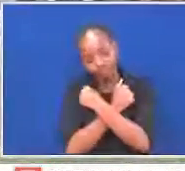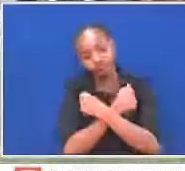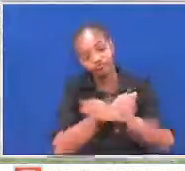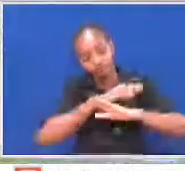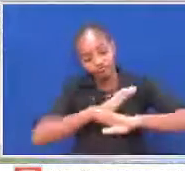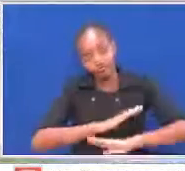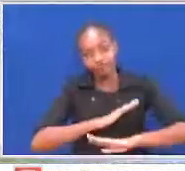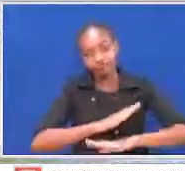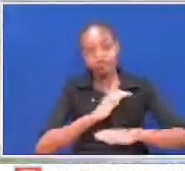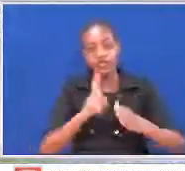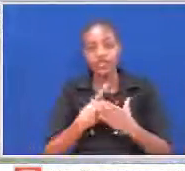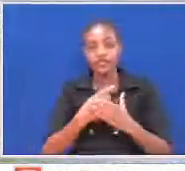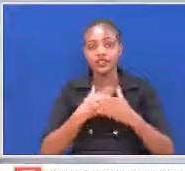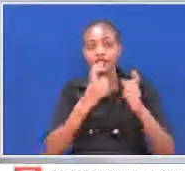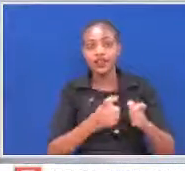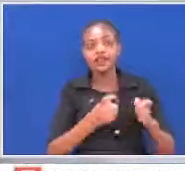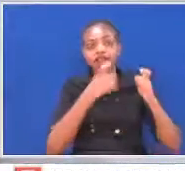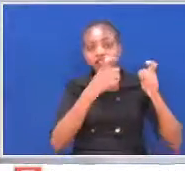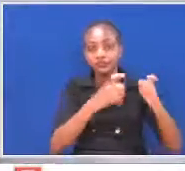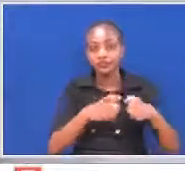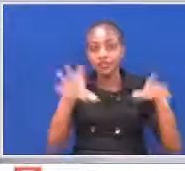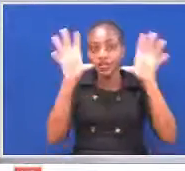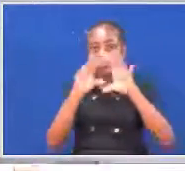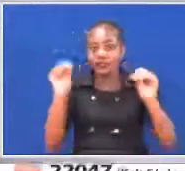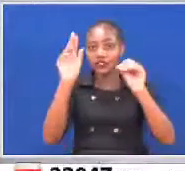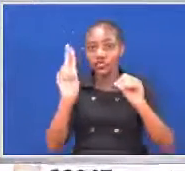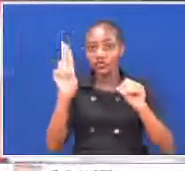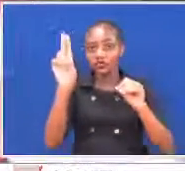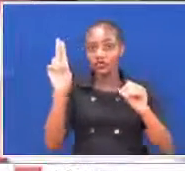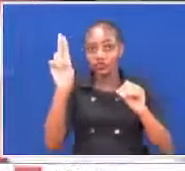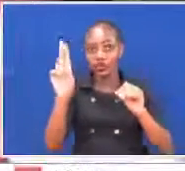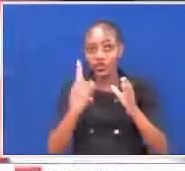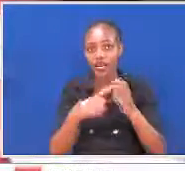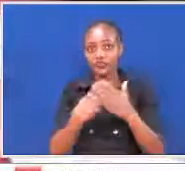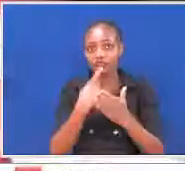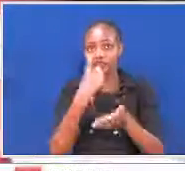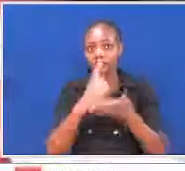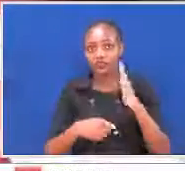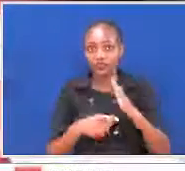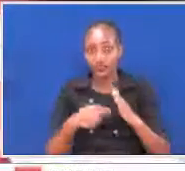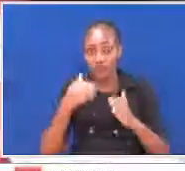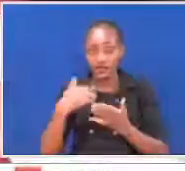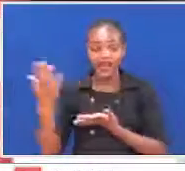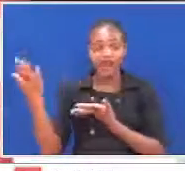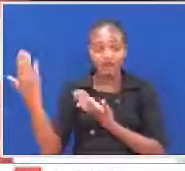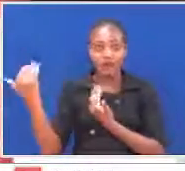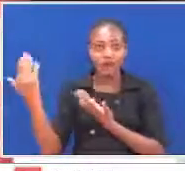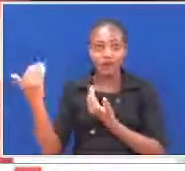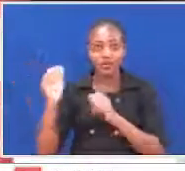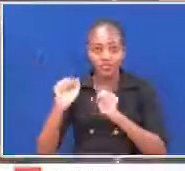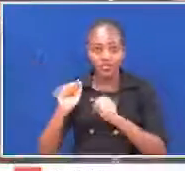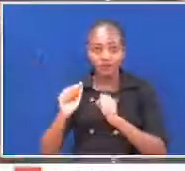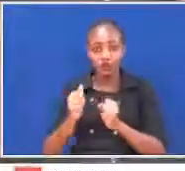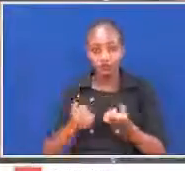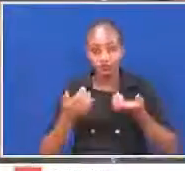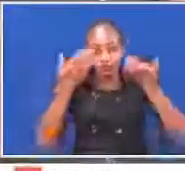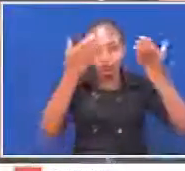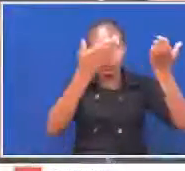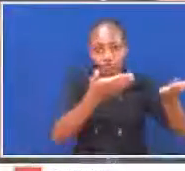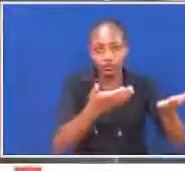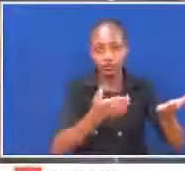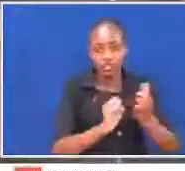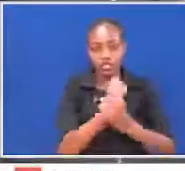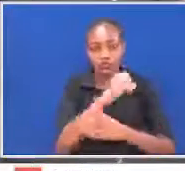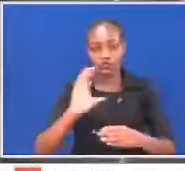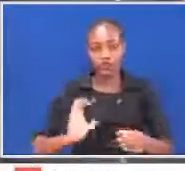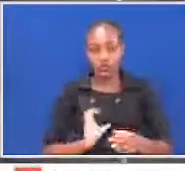Waliandaa zawadi ya kuzaliwa kwa Rais Kenyatta, ambayo wanasema wana imani kwamba itamfikia rais kupitia